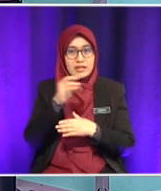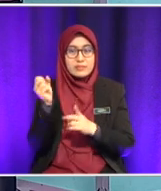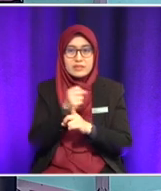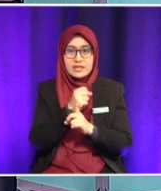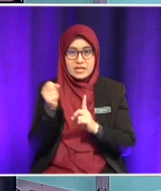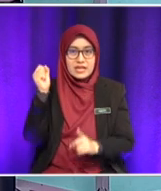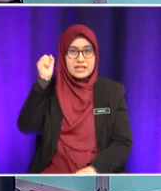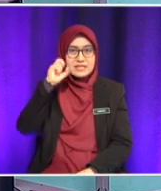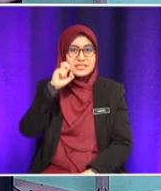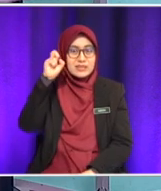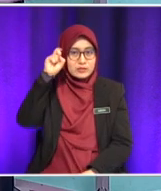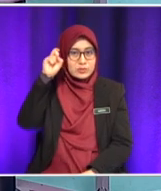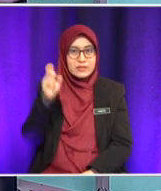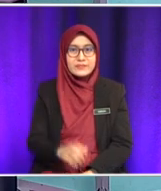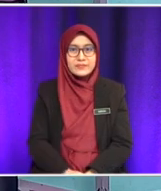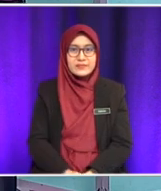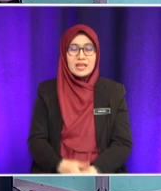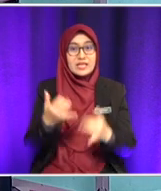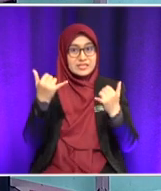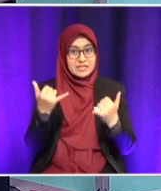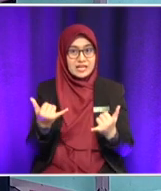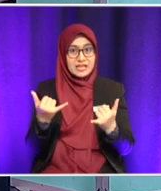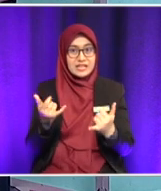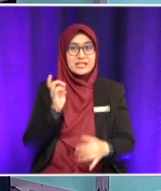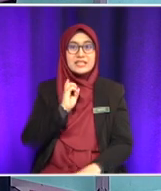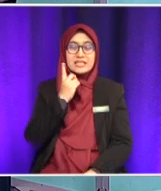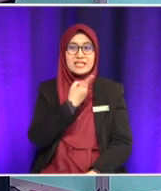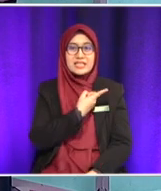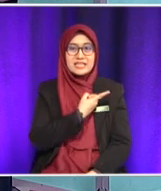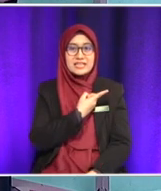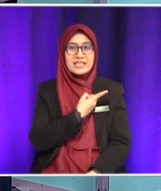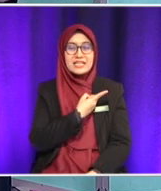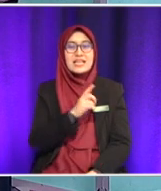dan lembaga ini inilah ketika